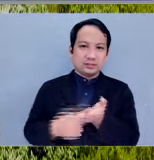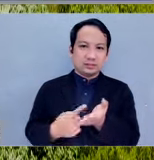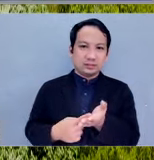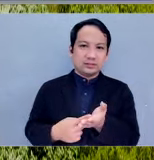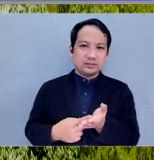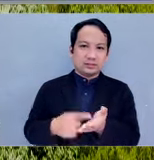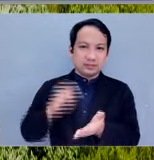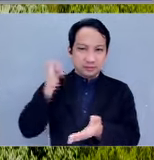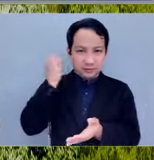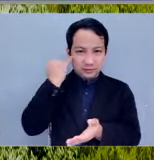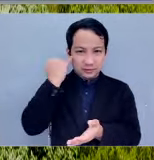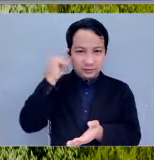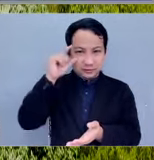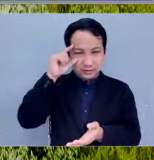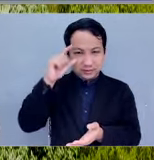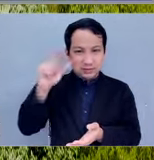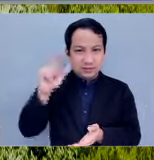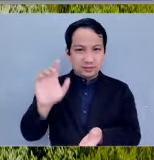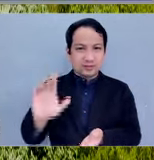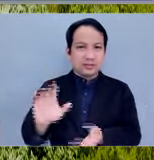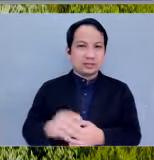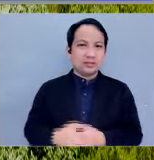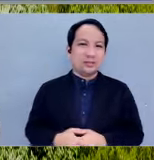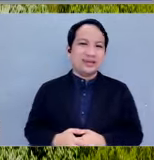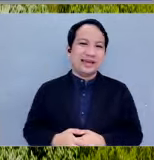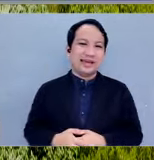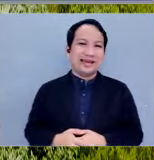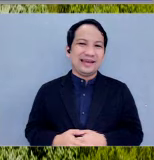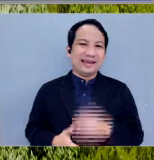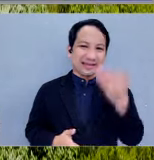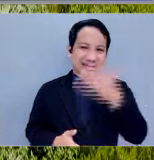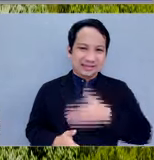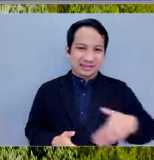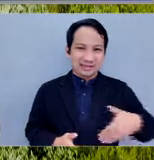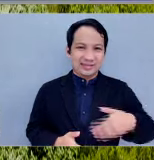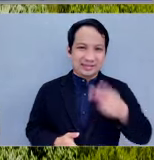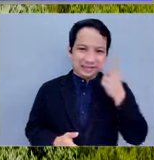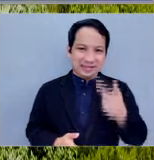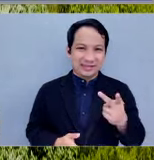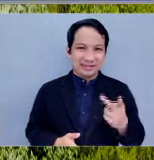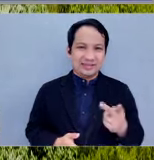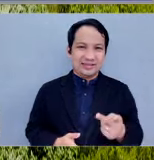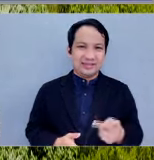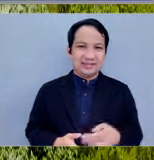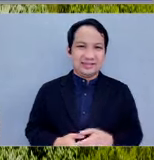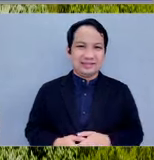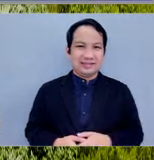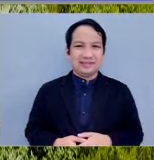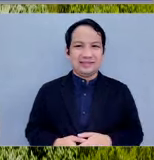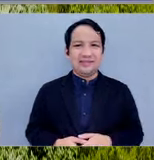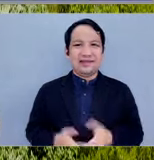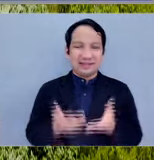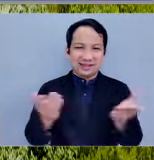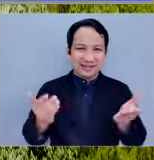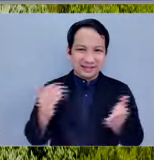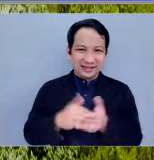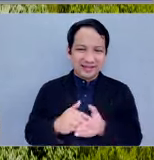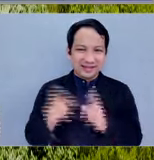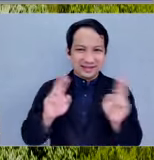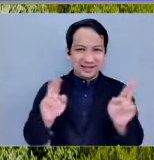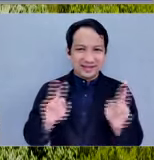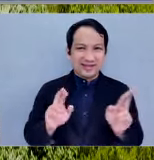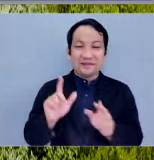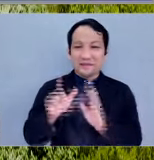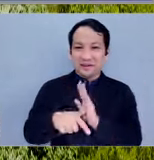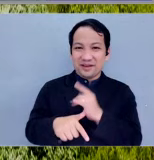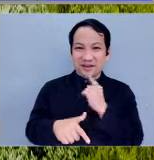Ay, sorry. Hindi pala. Kasi nakakita ko na single eh. Buntis ba ako? Mali. Buntis ba ako? Abangan po mamaya si ate